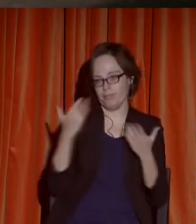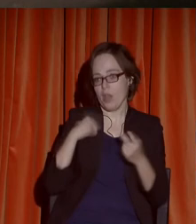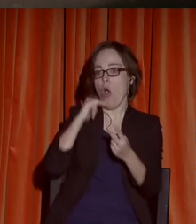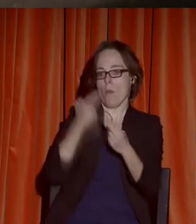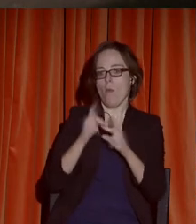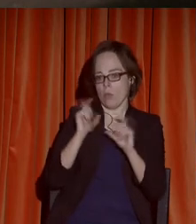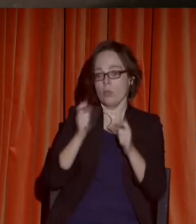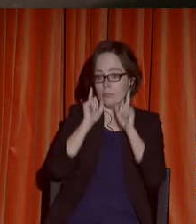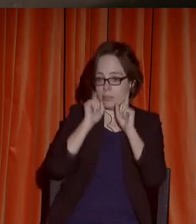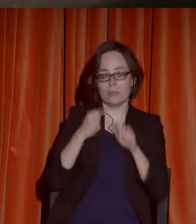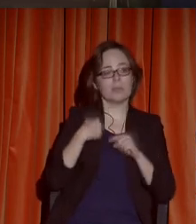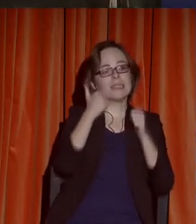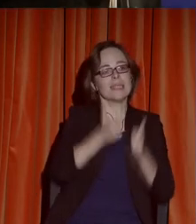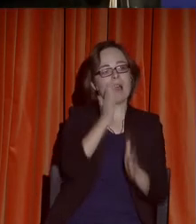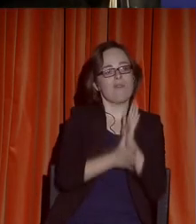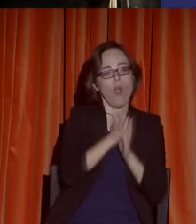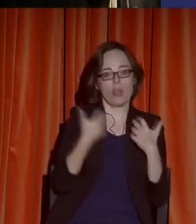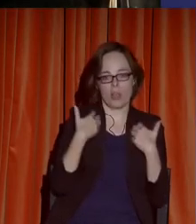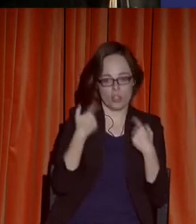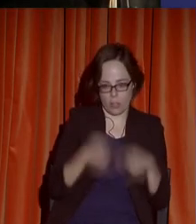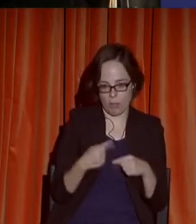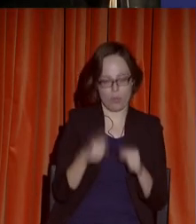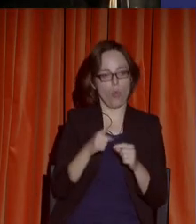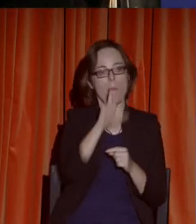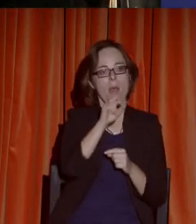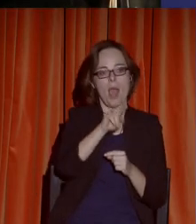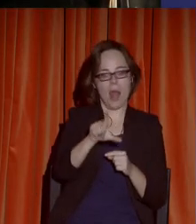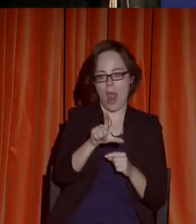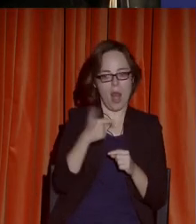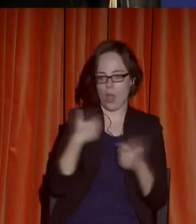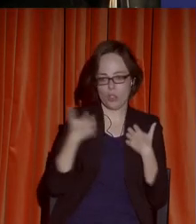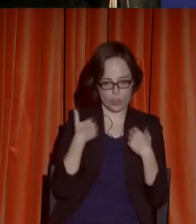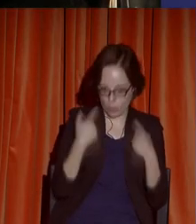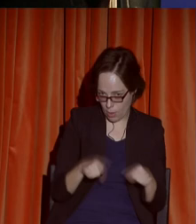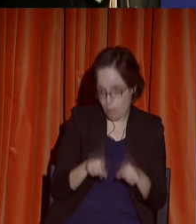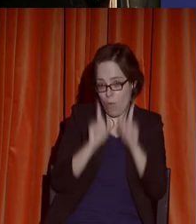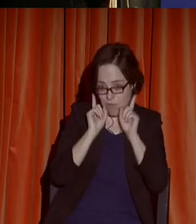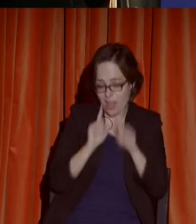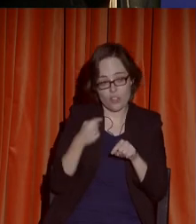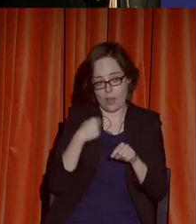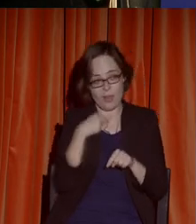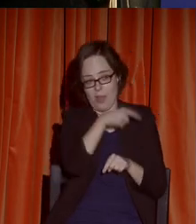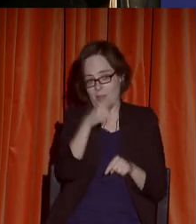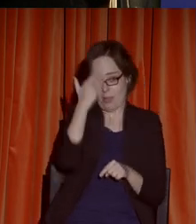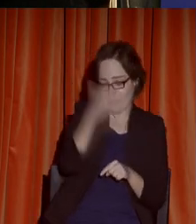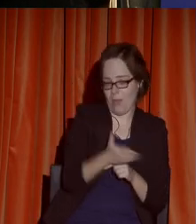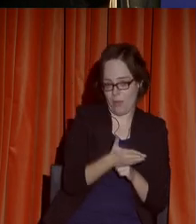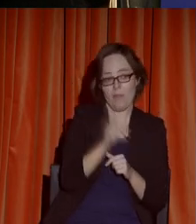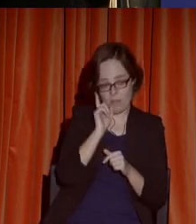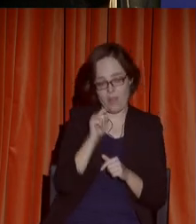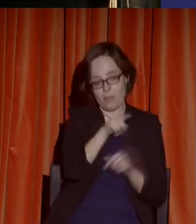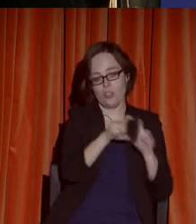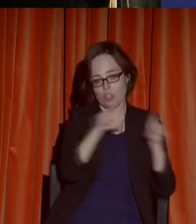jest życie w stanie wojennym, w PRL-u, faktycznie w okresach, w których tych wolności,